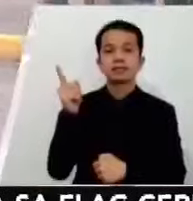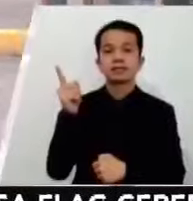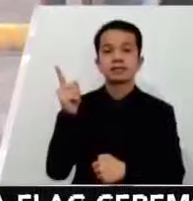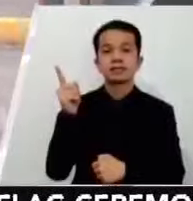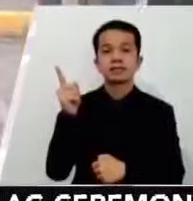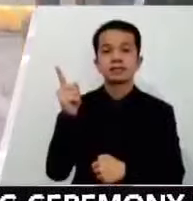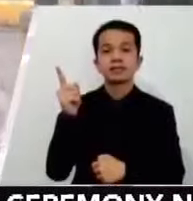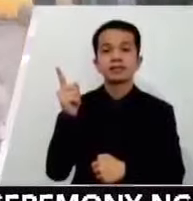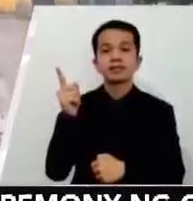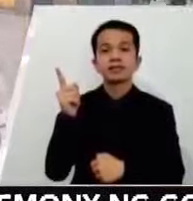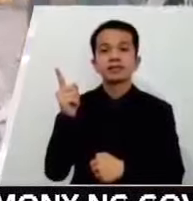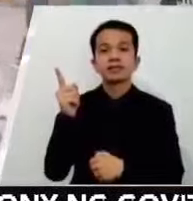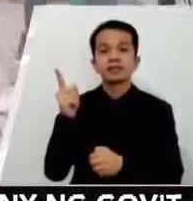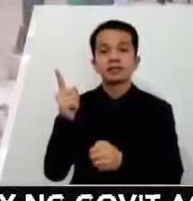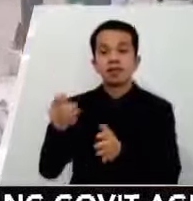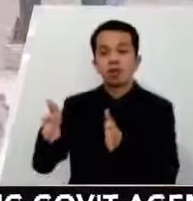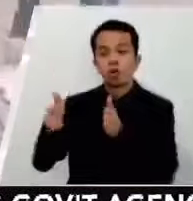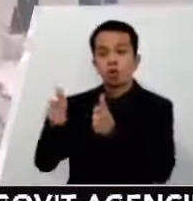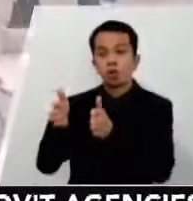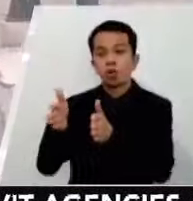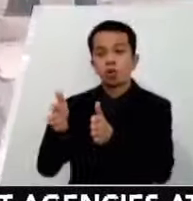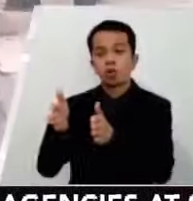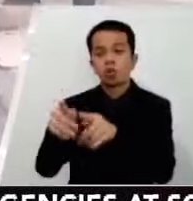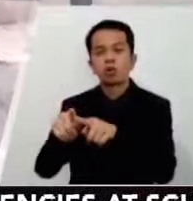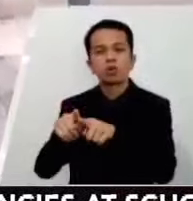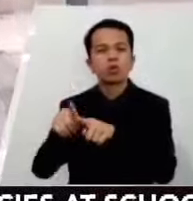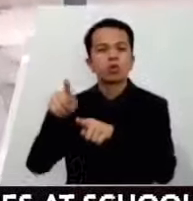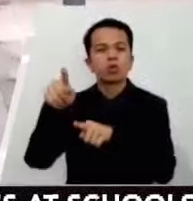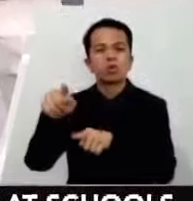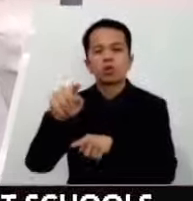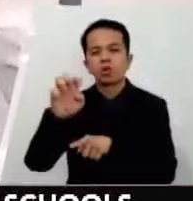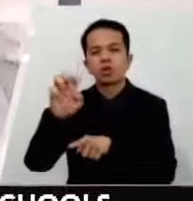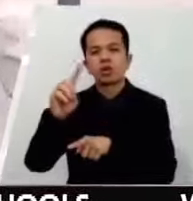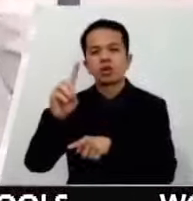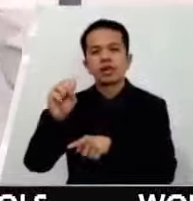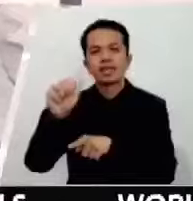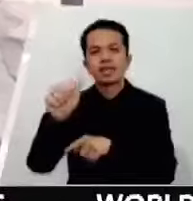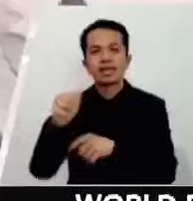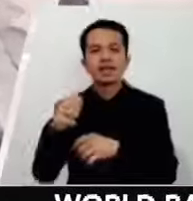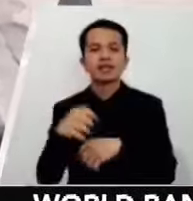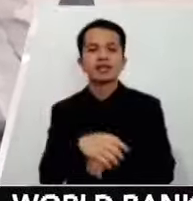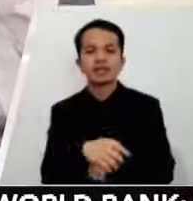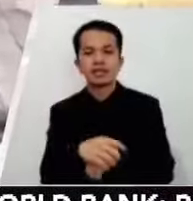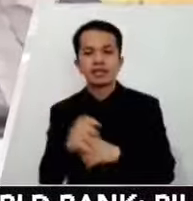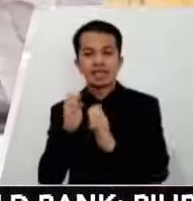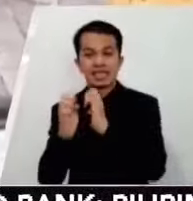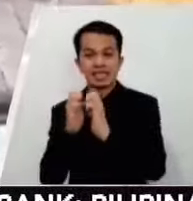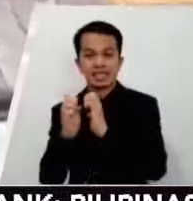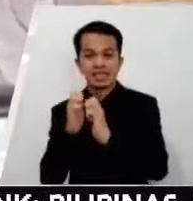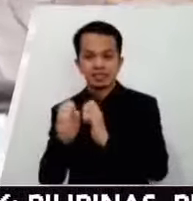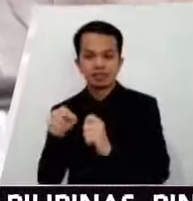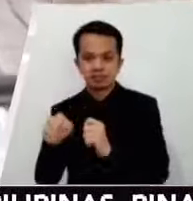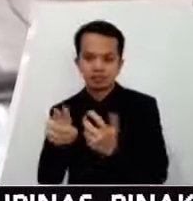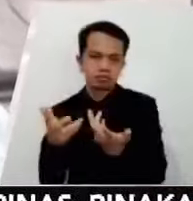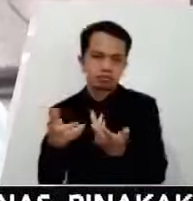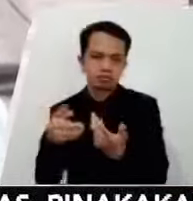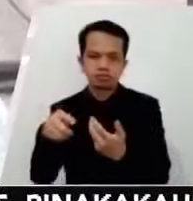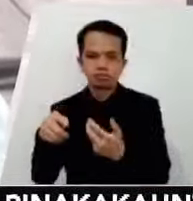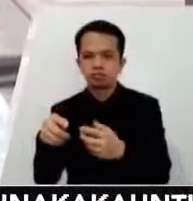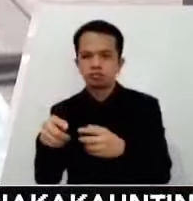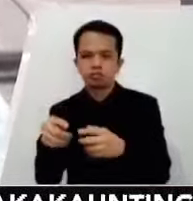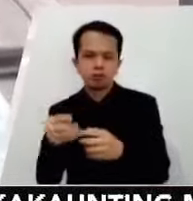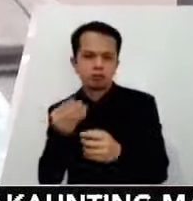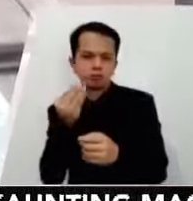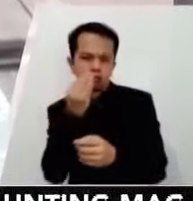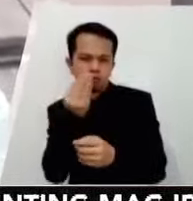ito po ay papunta ng EDSA. At yung nakikita natin ay hindi naman ho ganun kakapal ang bilang ng mga sasakyan